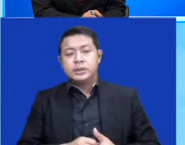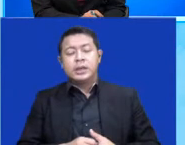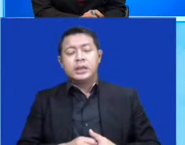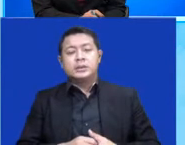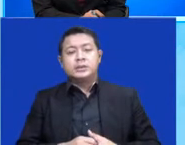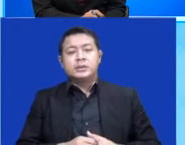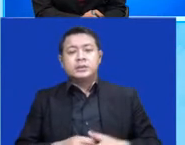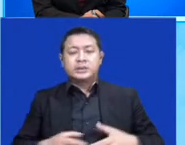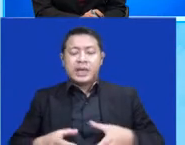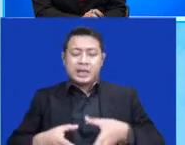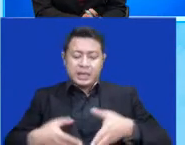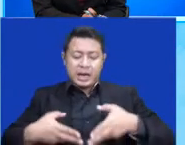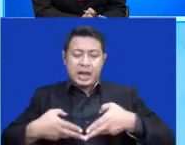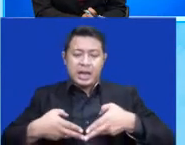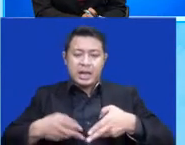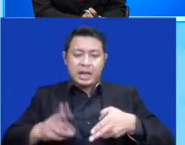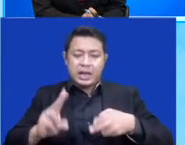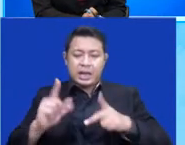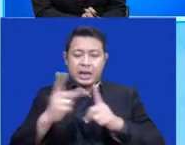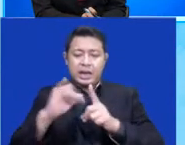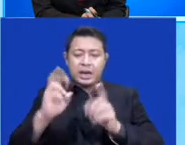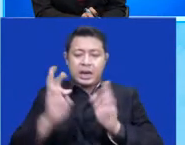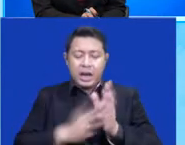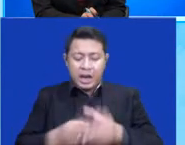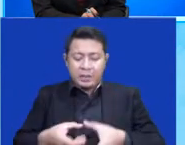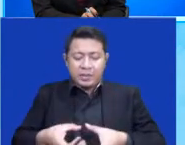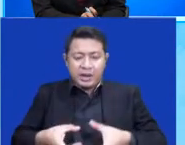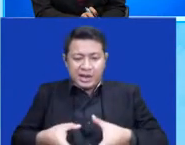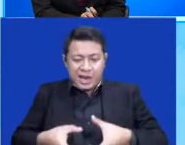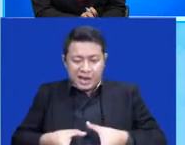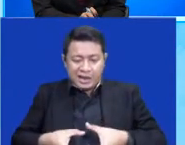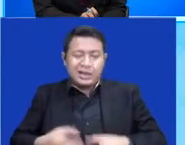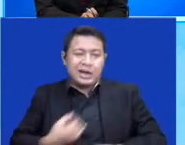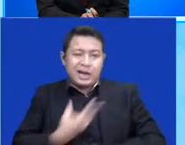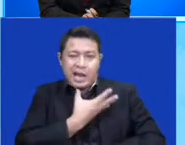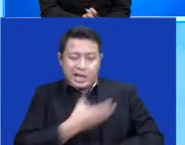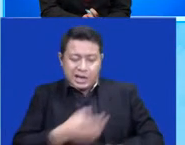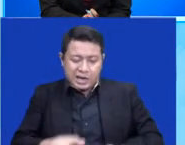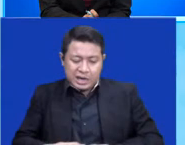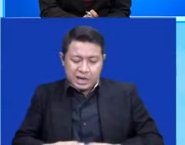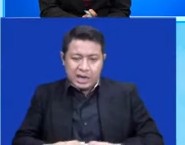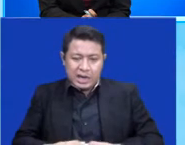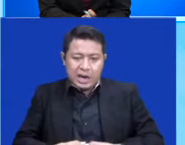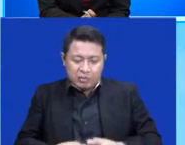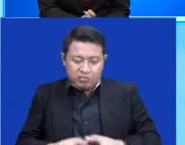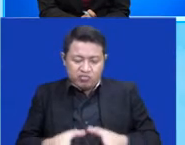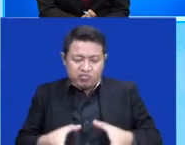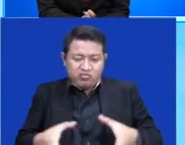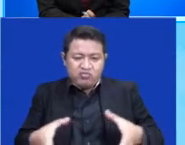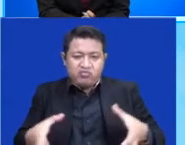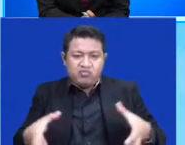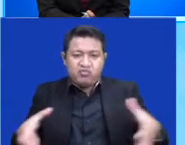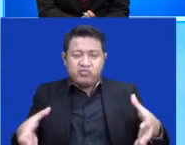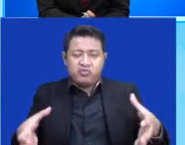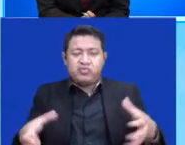yang meningkat risiko penyakit kanker leher rahim tadi jika mempunyai riwayat